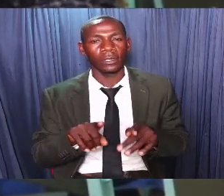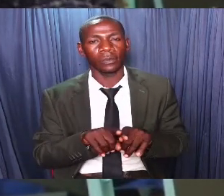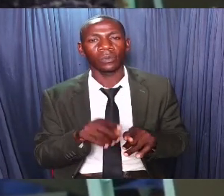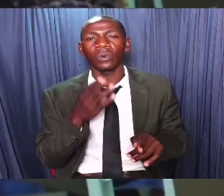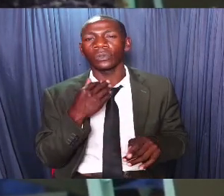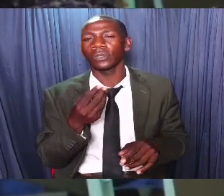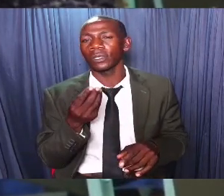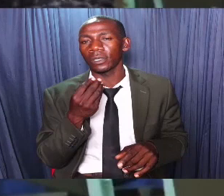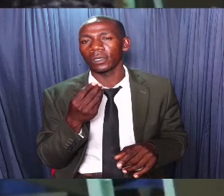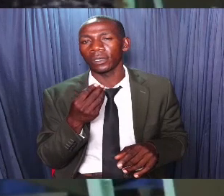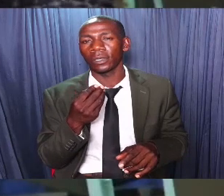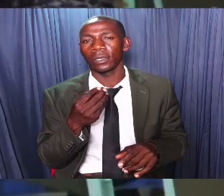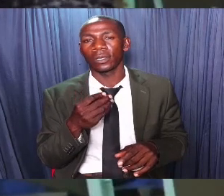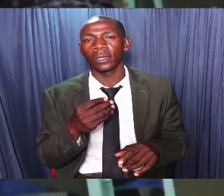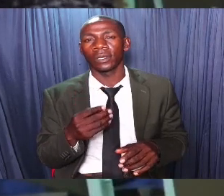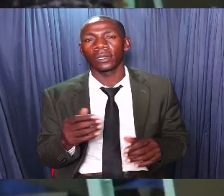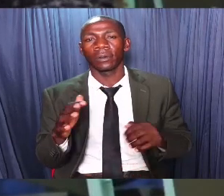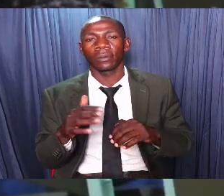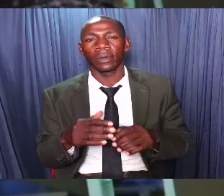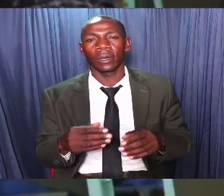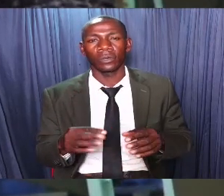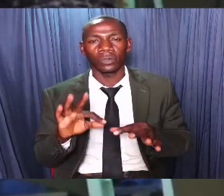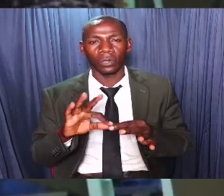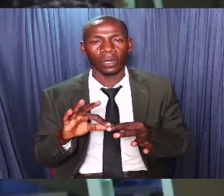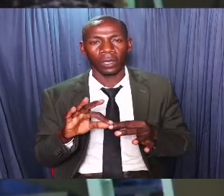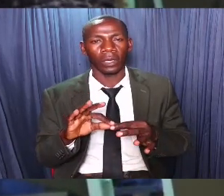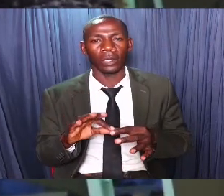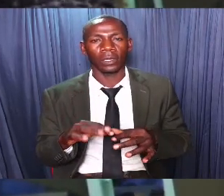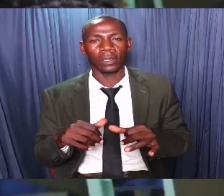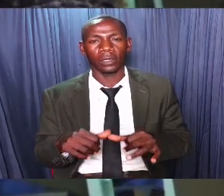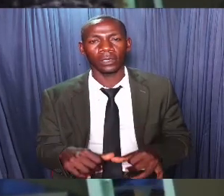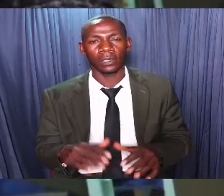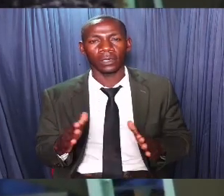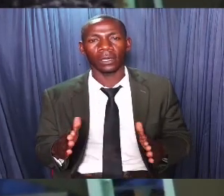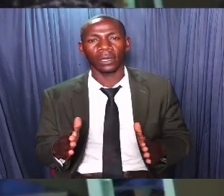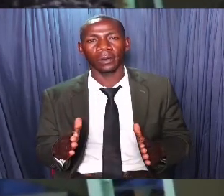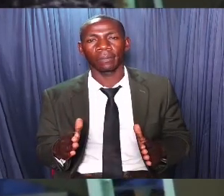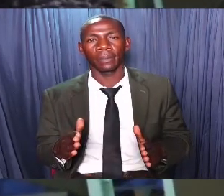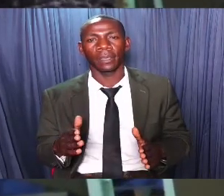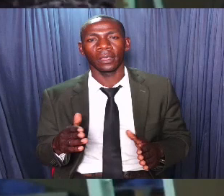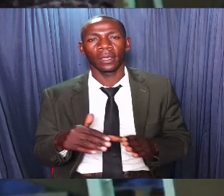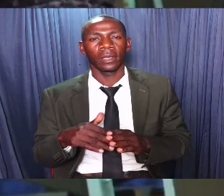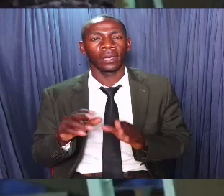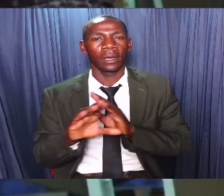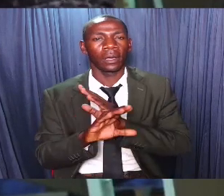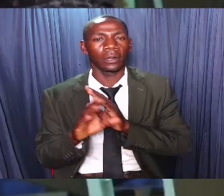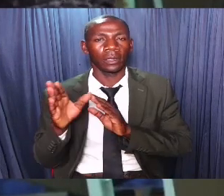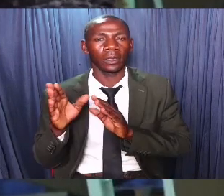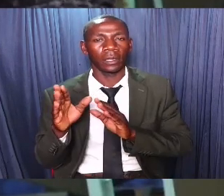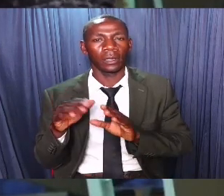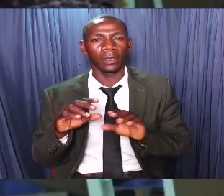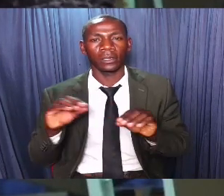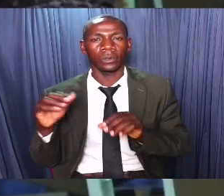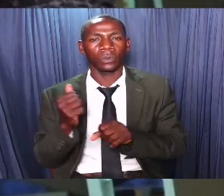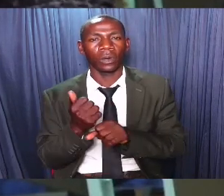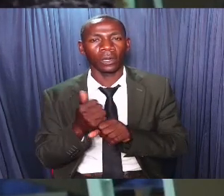kuhitaji. Akaenda akashikamana na mwenyeji mmoja wa nchi ile, naye alimpeleka